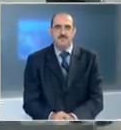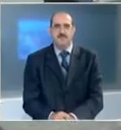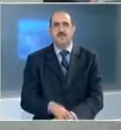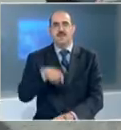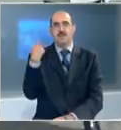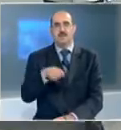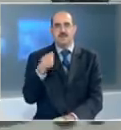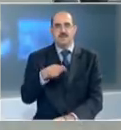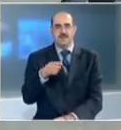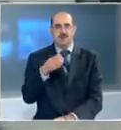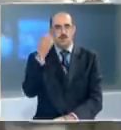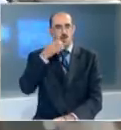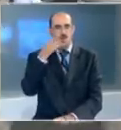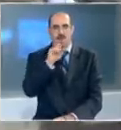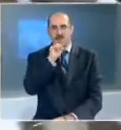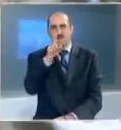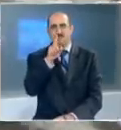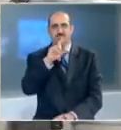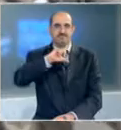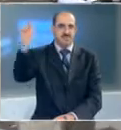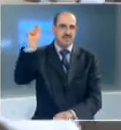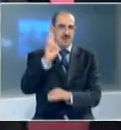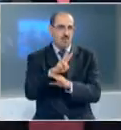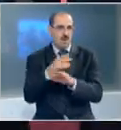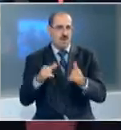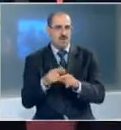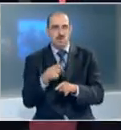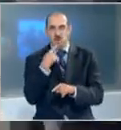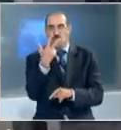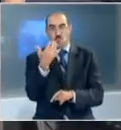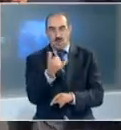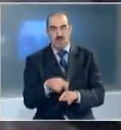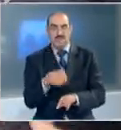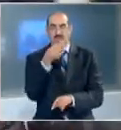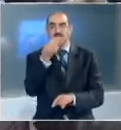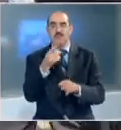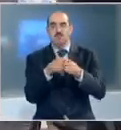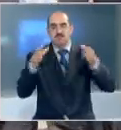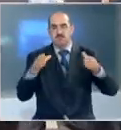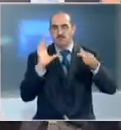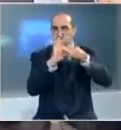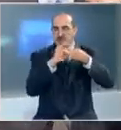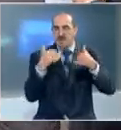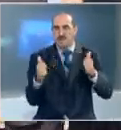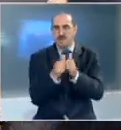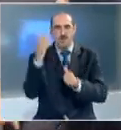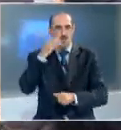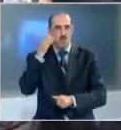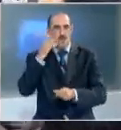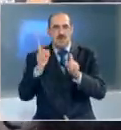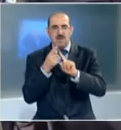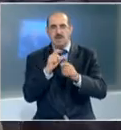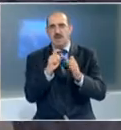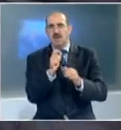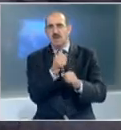الرئيس الكوبي يغادر الجزائر بعد زيارة دولة دامت 3 أيام تم التأكيد فيها على توسيع التعاون بين البلدين في مجال الصحة.